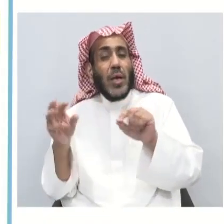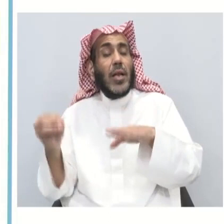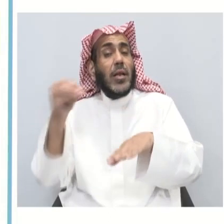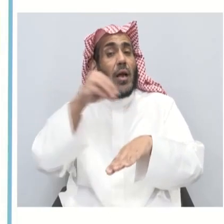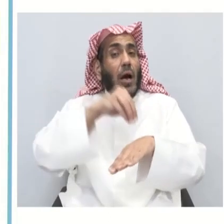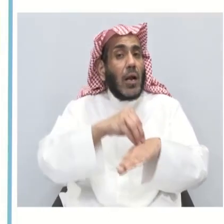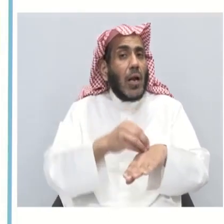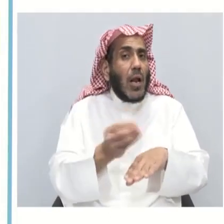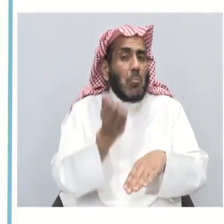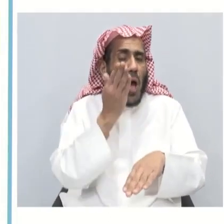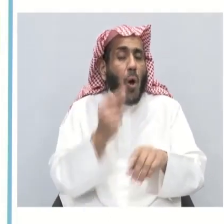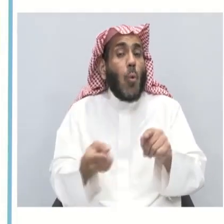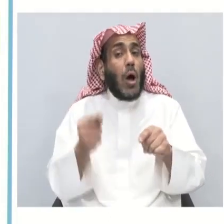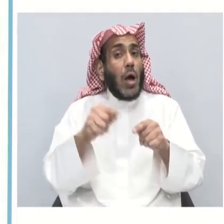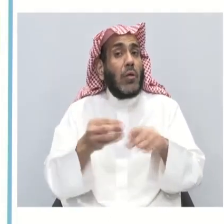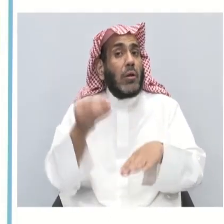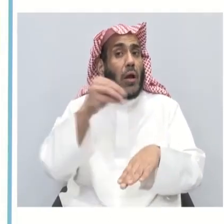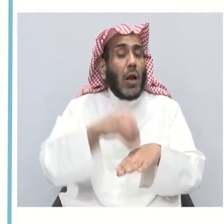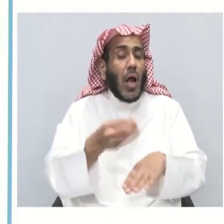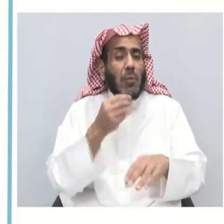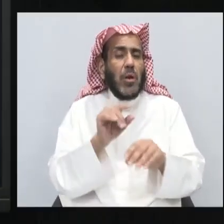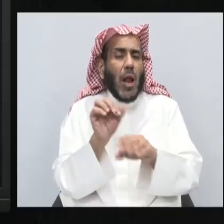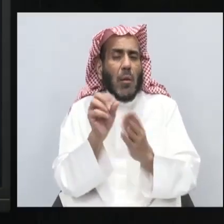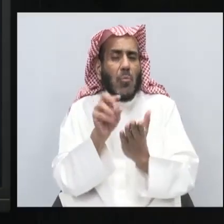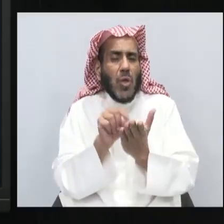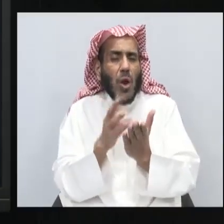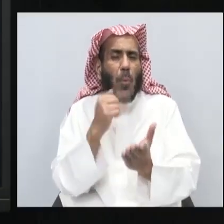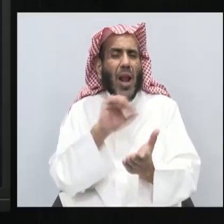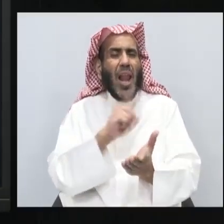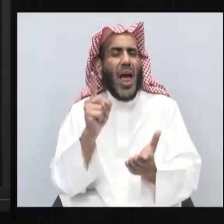والغذاء، وهناك منها البذرية واللابذرية.